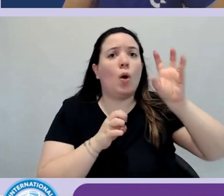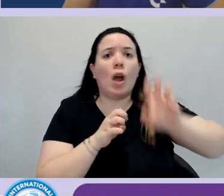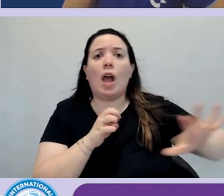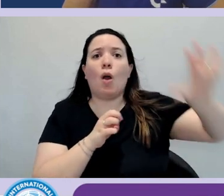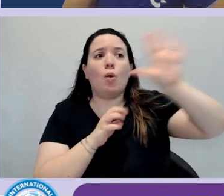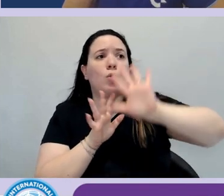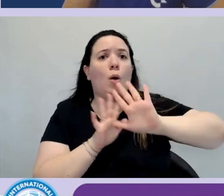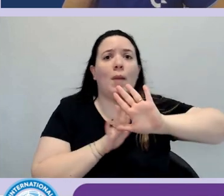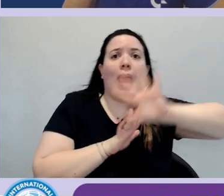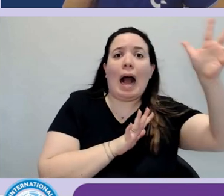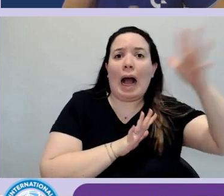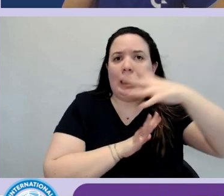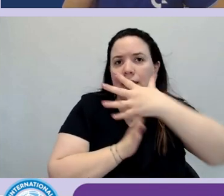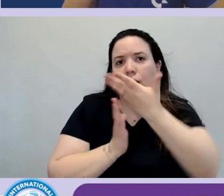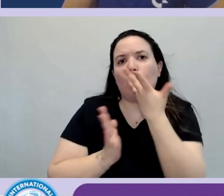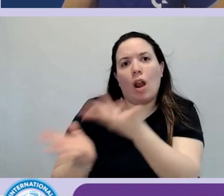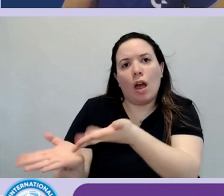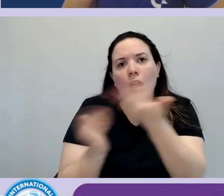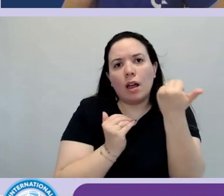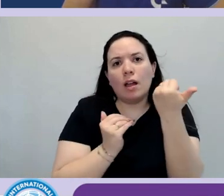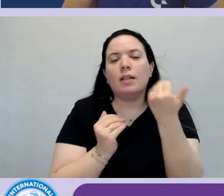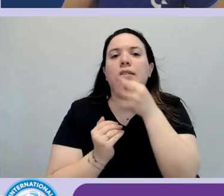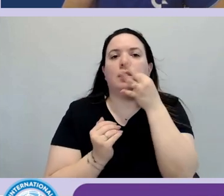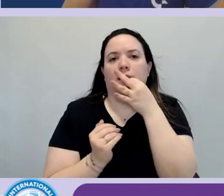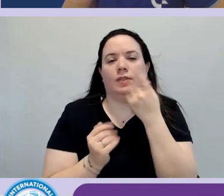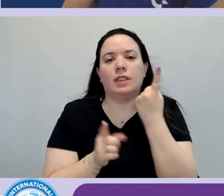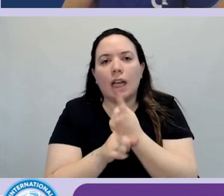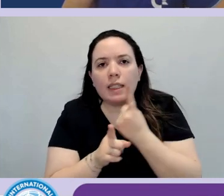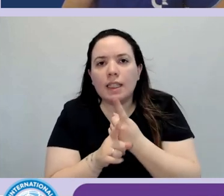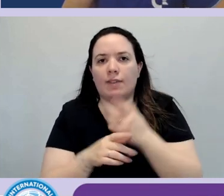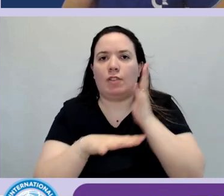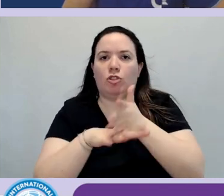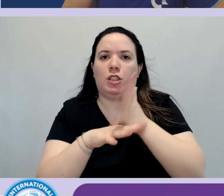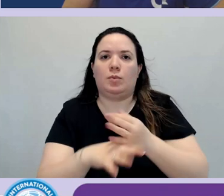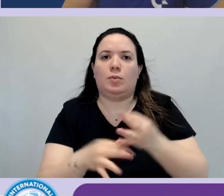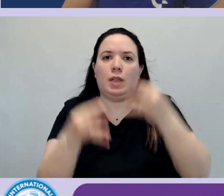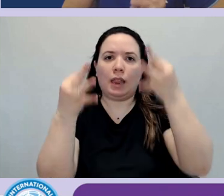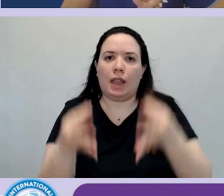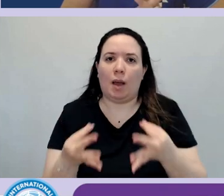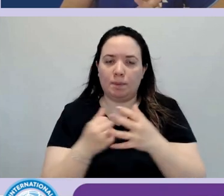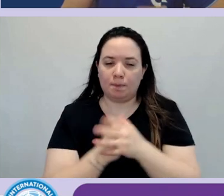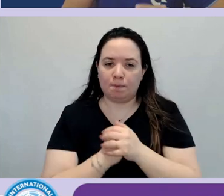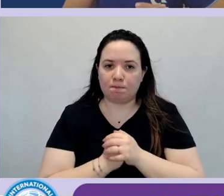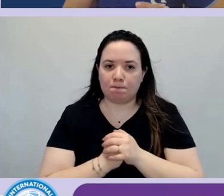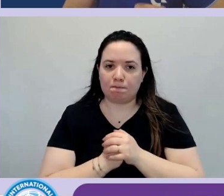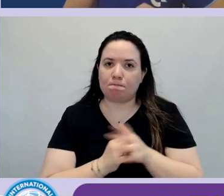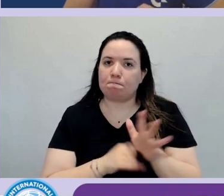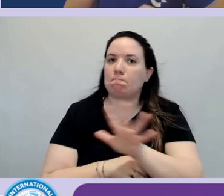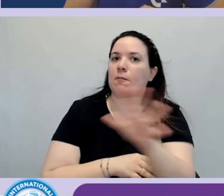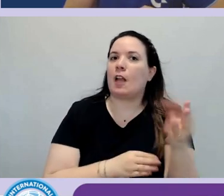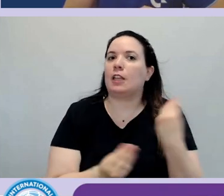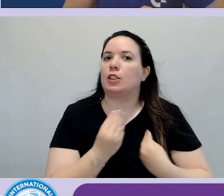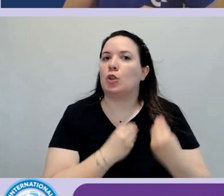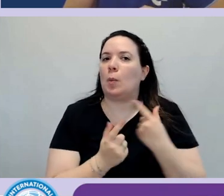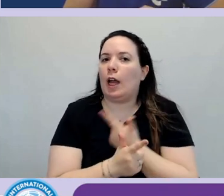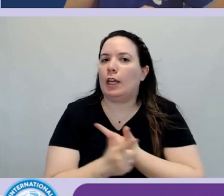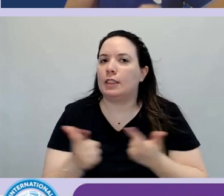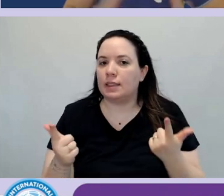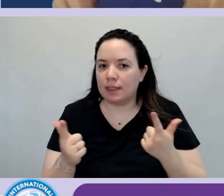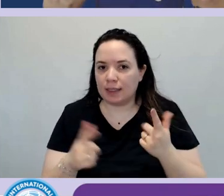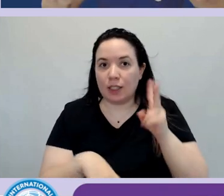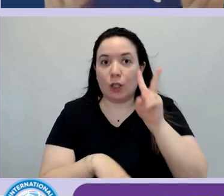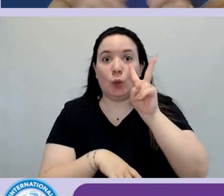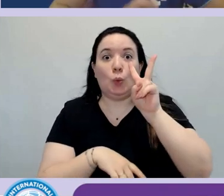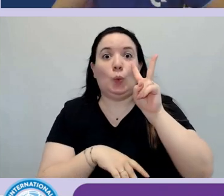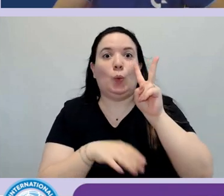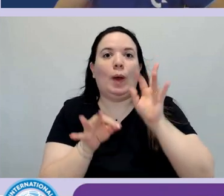dell'Europa e quindi dovranno garantire una conformità in termini di accessibilità Non ci sono altre domande abbiamo sforato